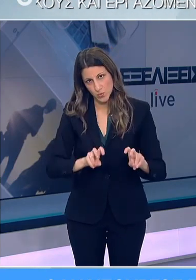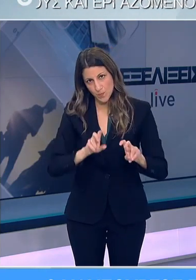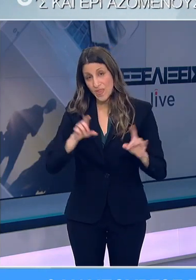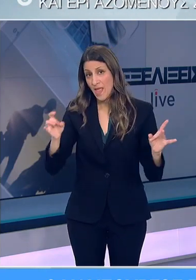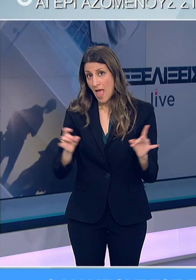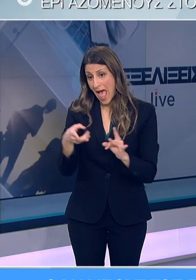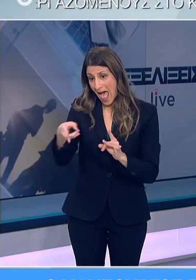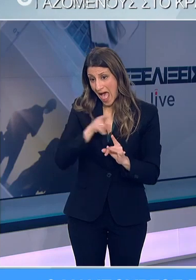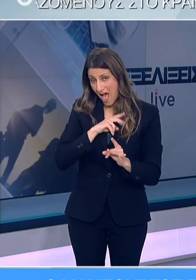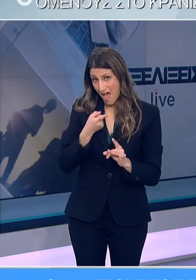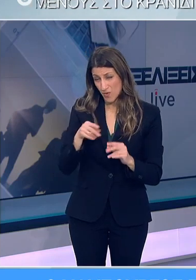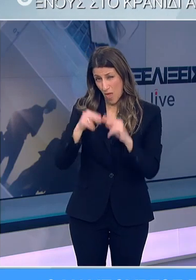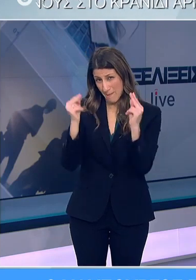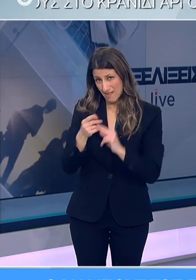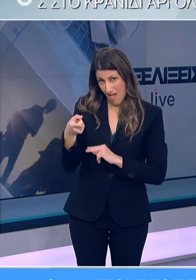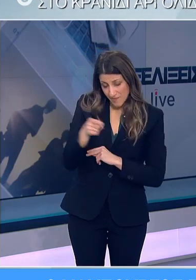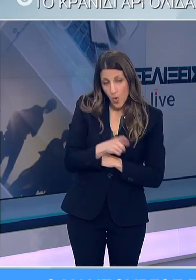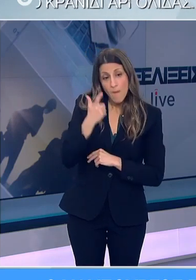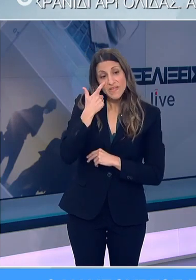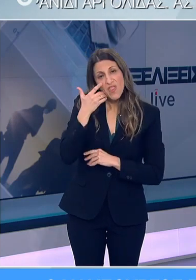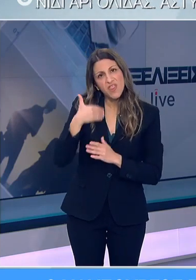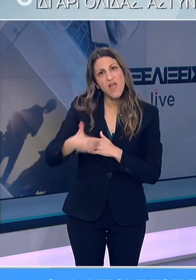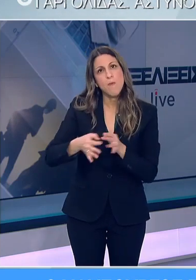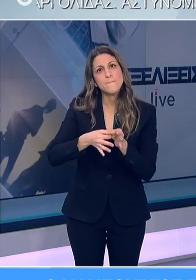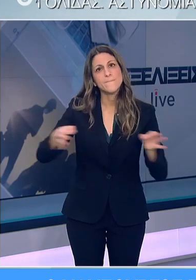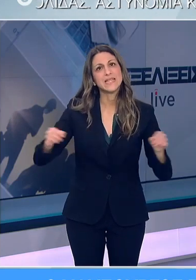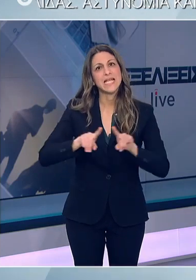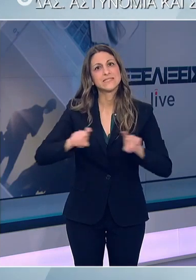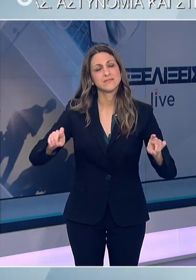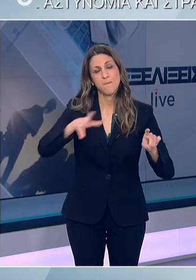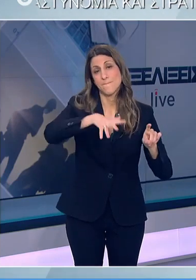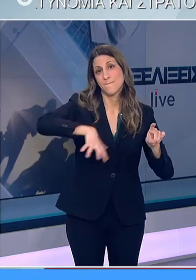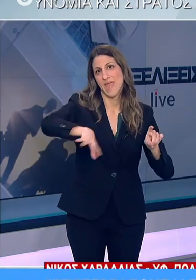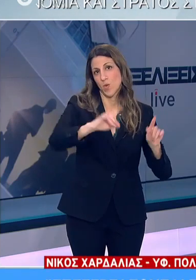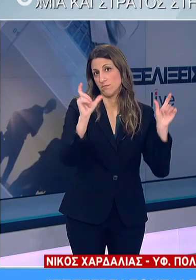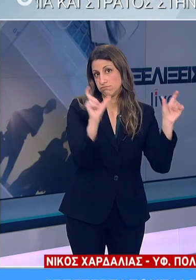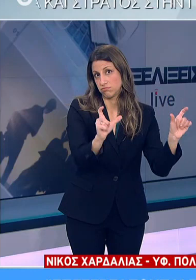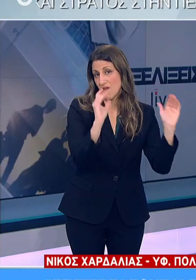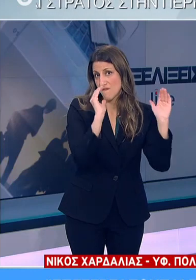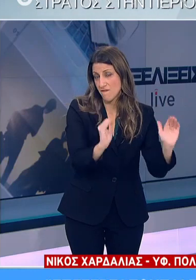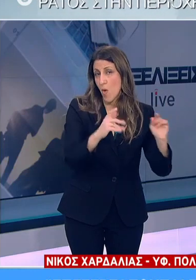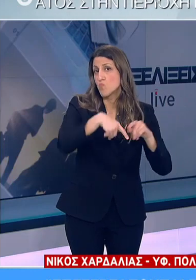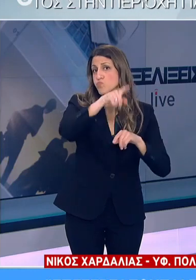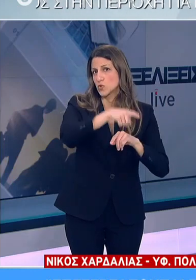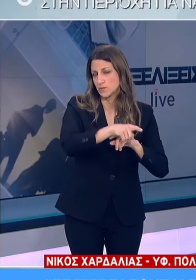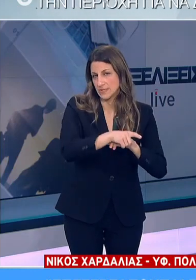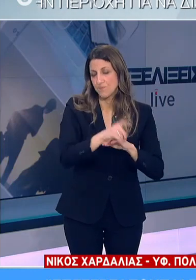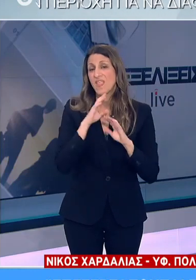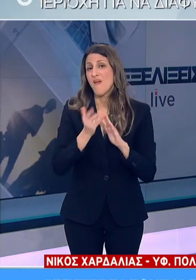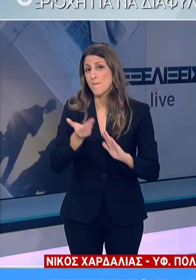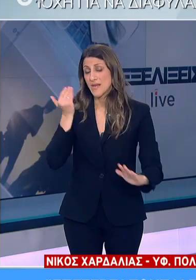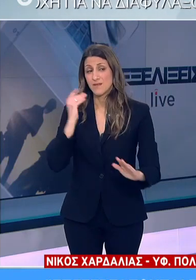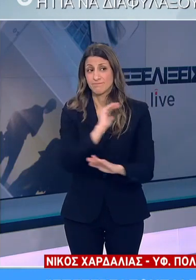τα οποία μέχρι σήμερα έχουμε πάρει. Θέλω να επαναλάβω, να κάνω έκκληση και παράκληση σε όλους τους κατοίκους της ευρύτερης